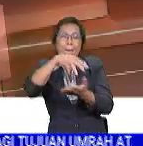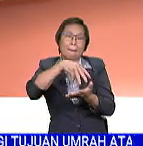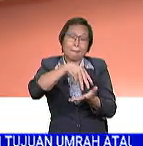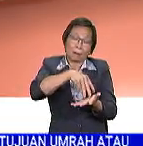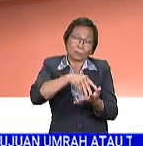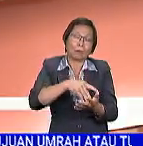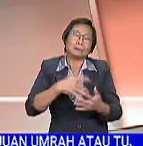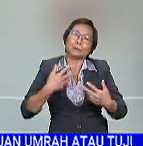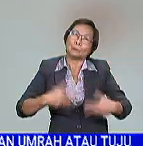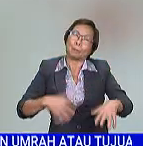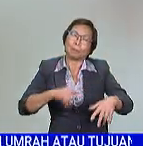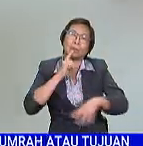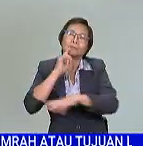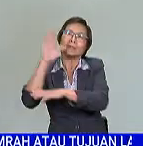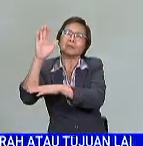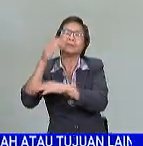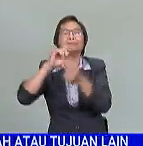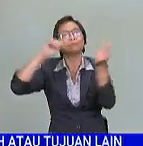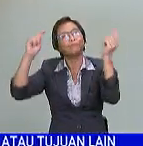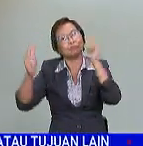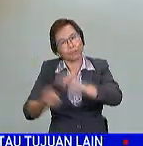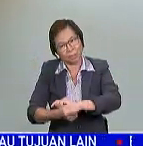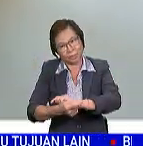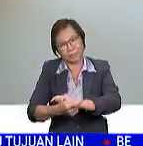tindakan mereka dan berjanji untuk berubah.